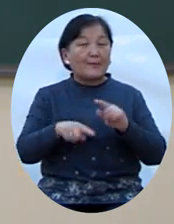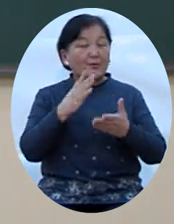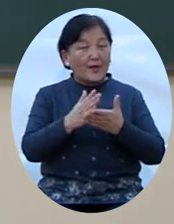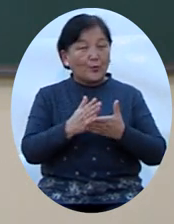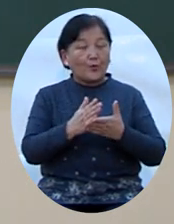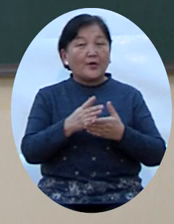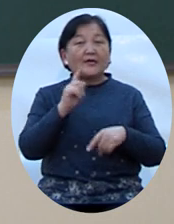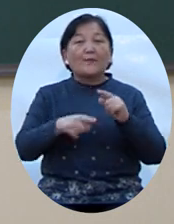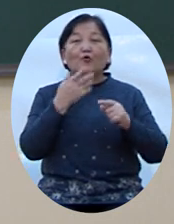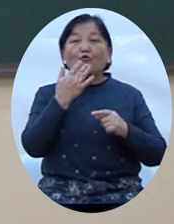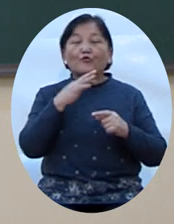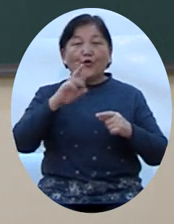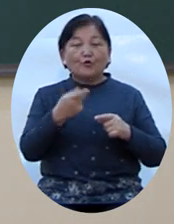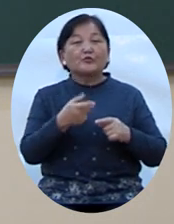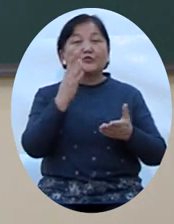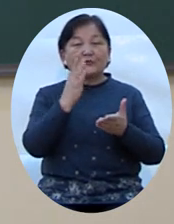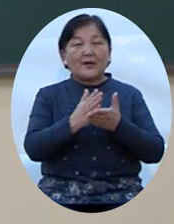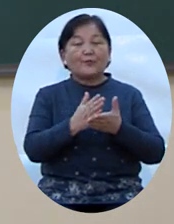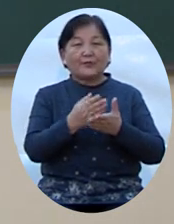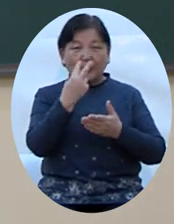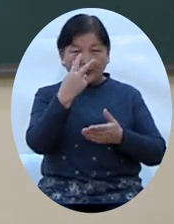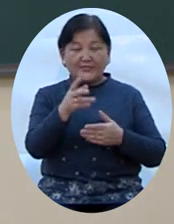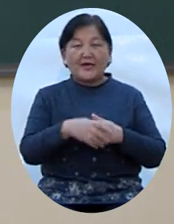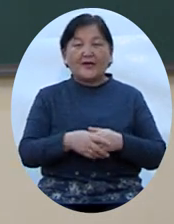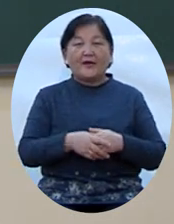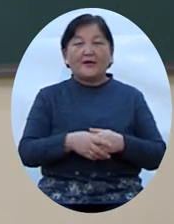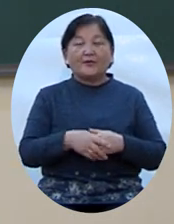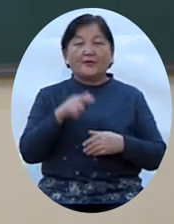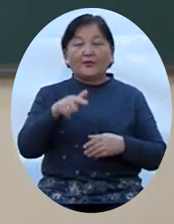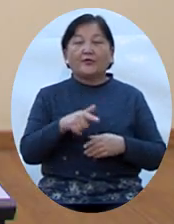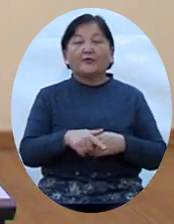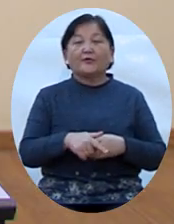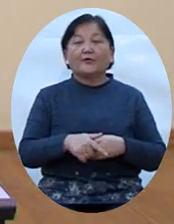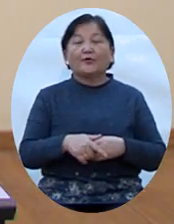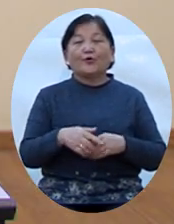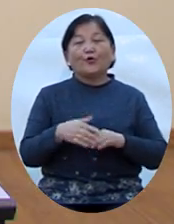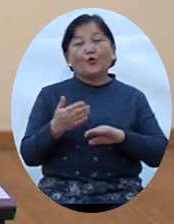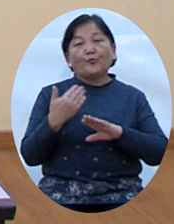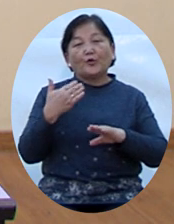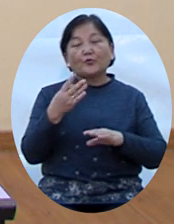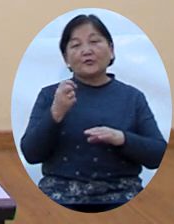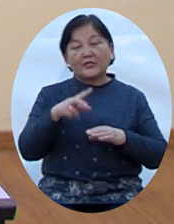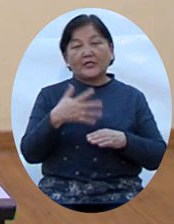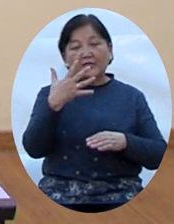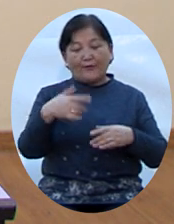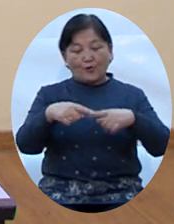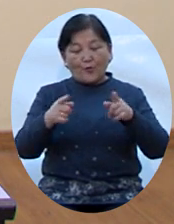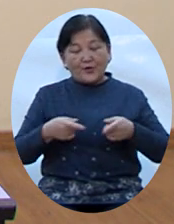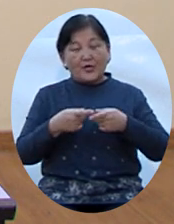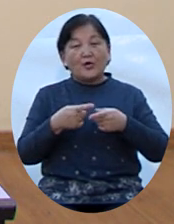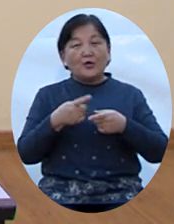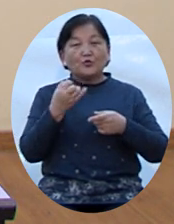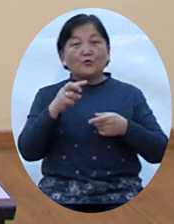зөвхөн шүлтлэг орчинд ягаан өнгийг үзүүлдэг. Тийм болохоор бидний өмнөх туршсан 5 номерын